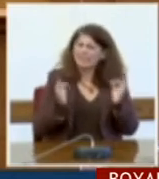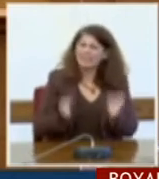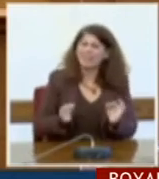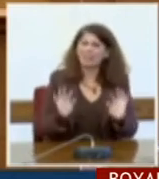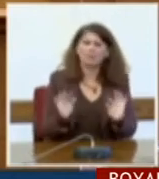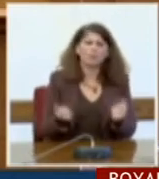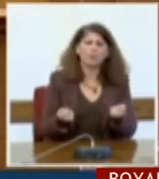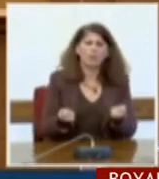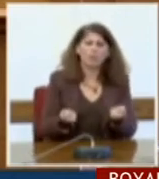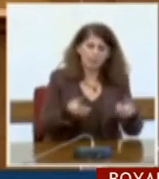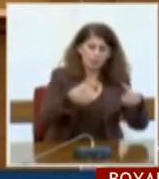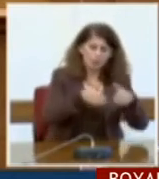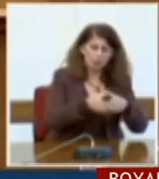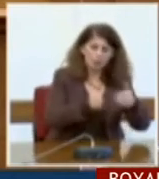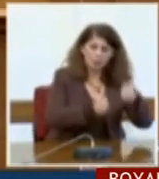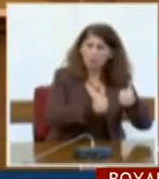κάνει η Επιτροπή Ανταγωνισμού?